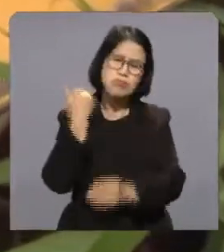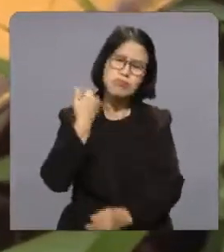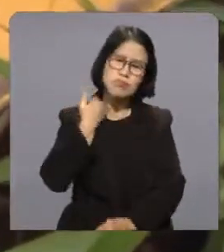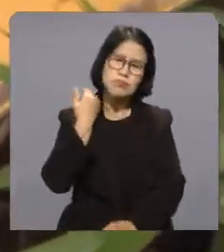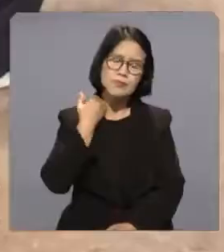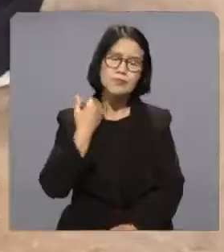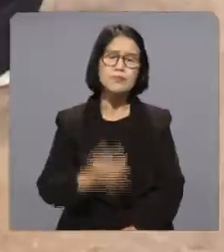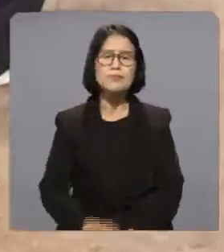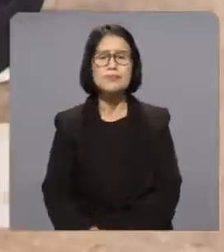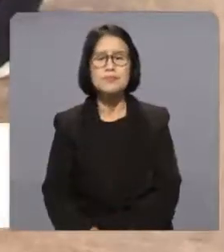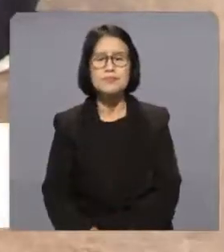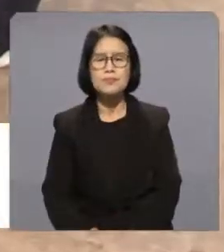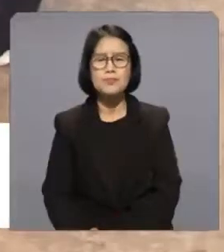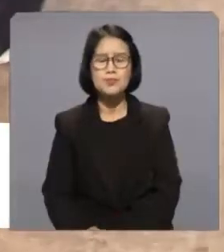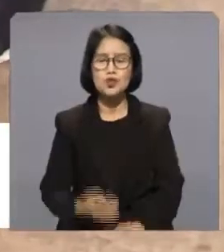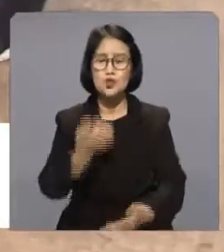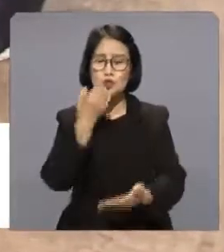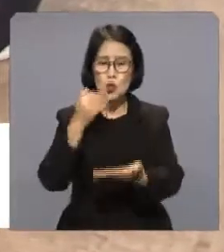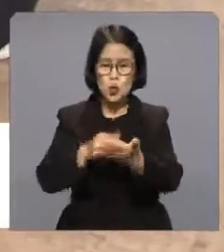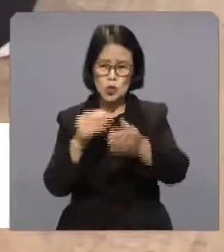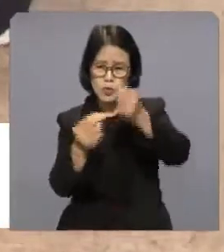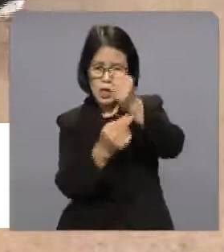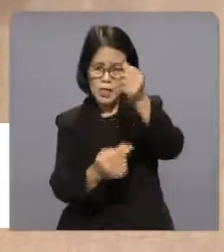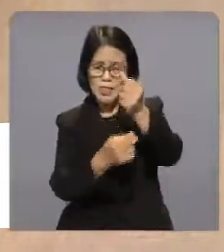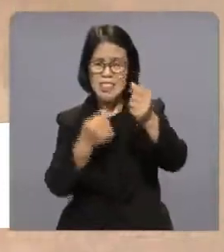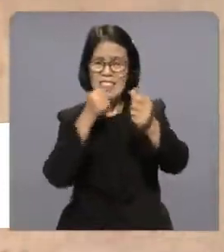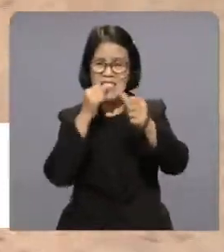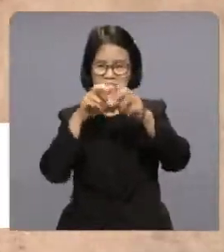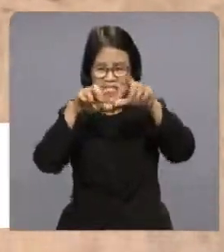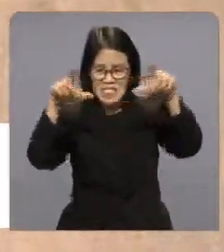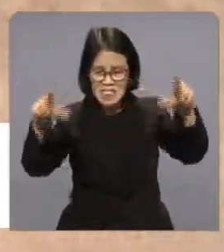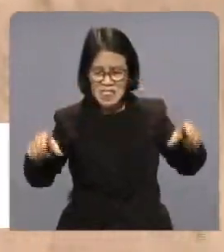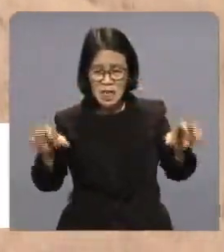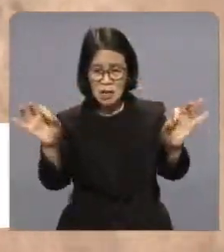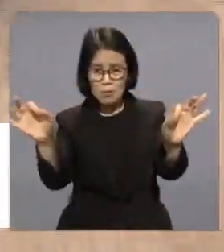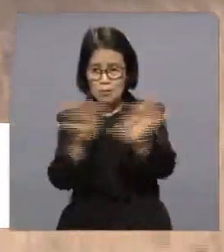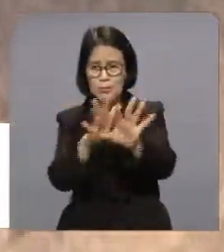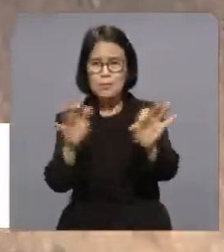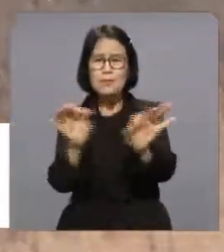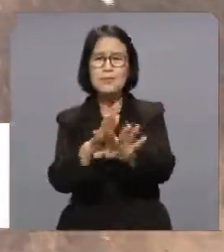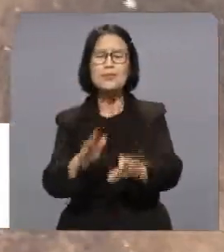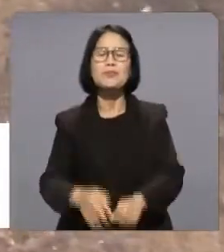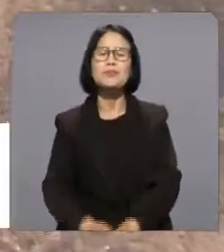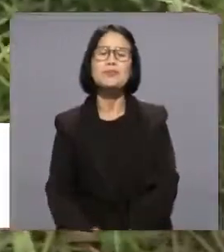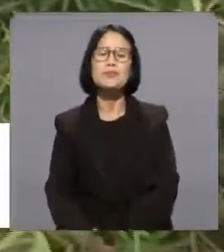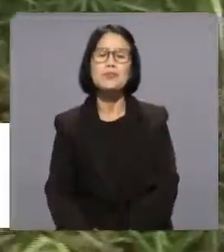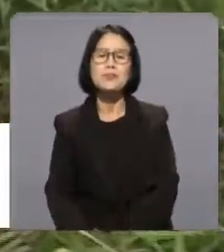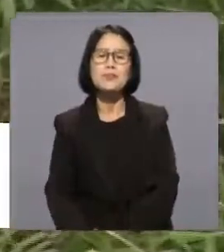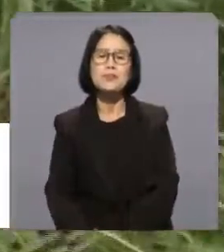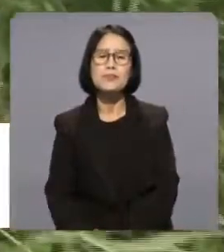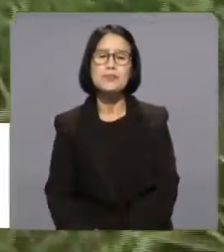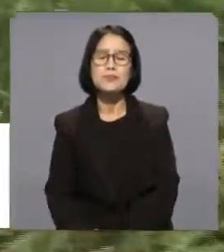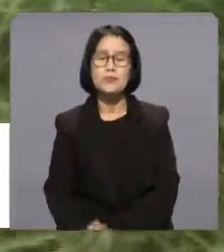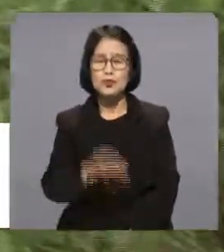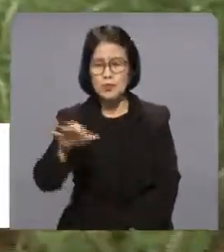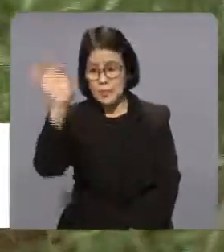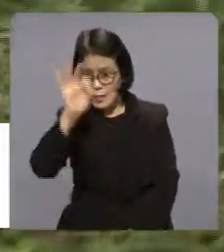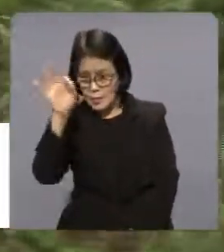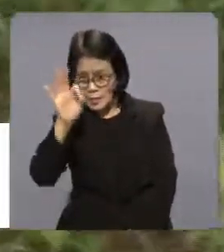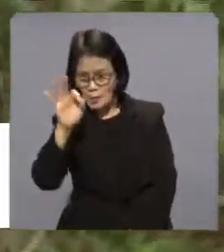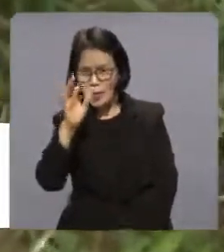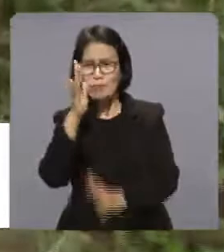않습니다. 돌다리 철제 난간 하나는 아예 흔적도 찾아볼 수 없습니다. 주변을